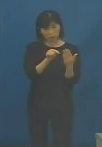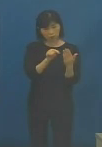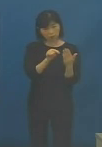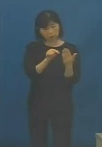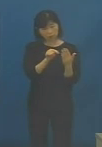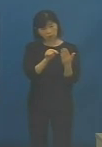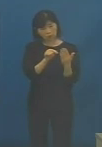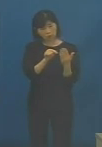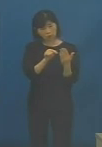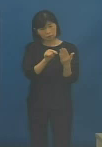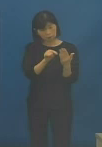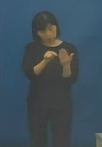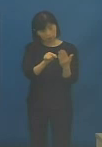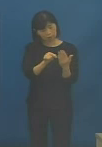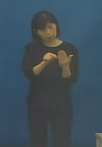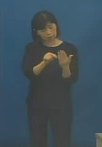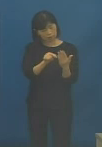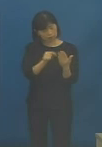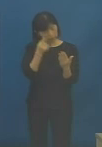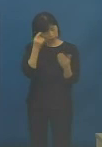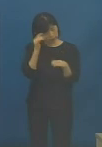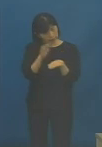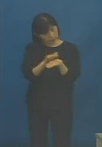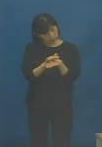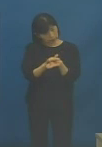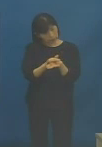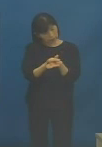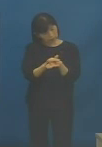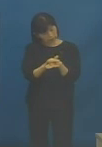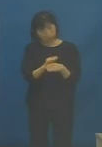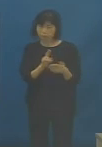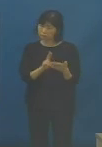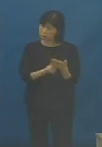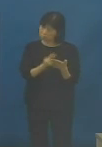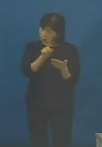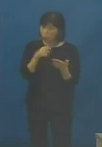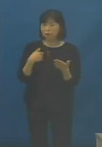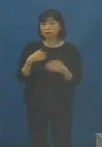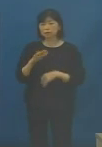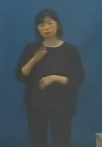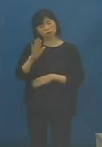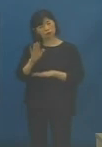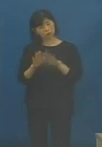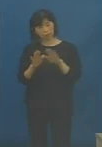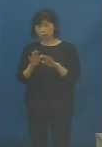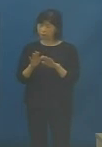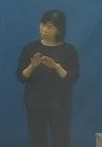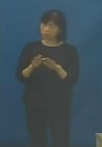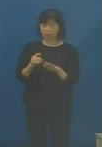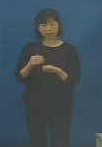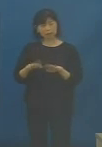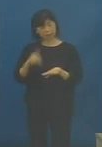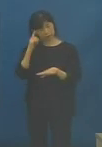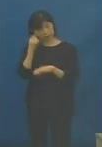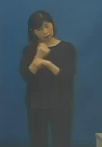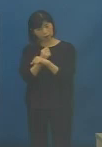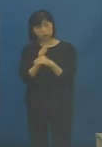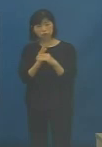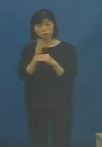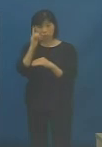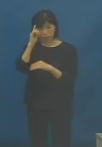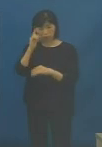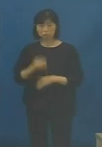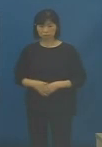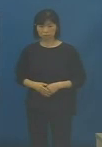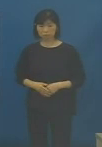ところも出てくるでしょうし、まあ、女性はまだ混沌としているんじゃないかと思いますが、それぞれに検討していて我々の